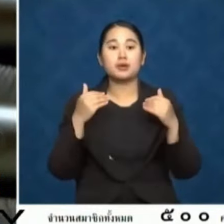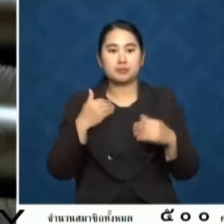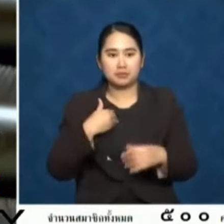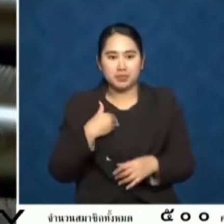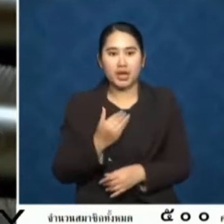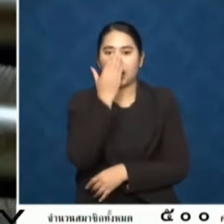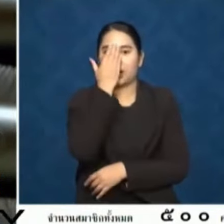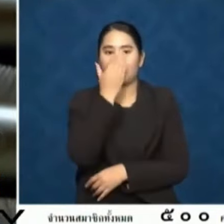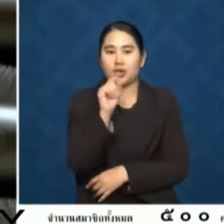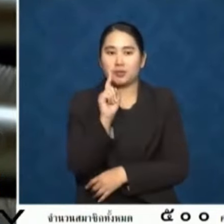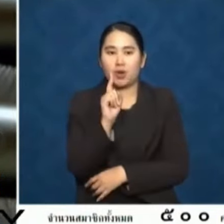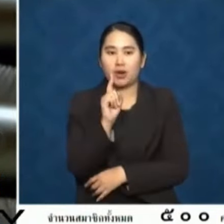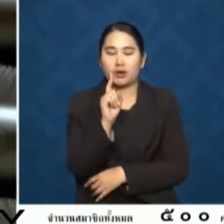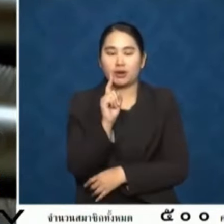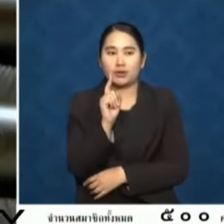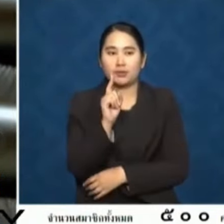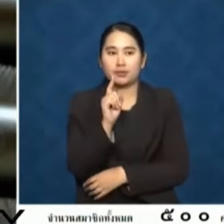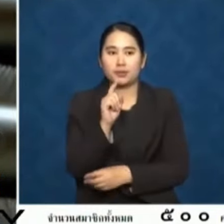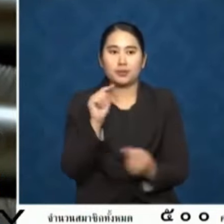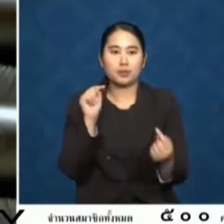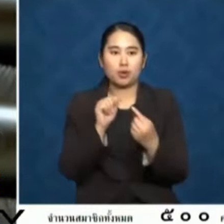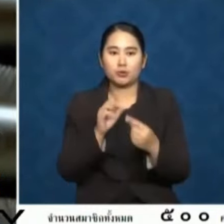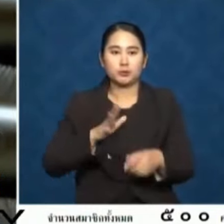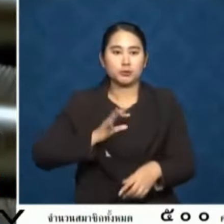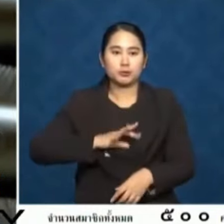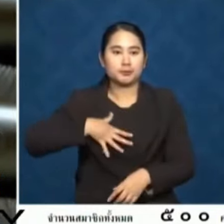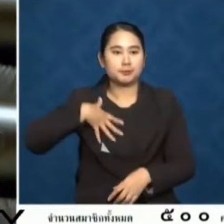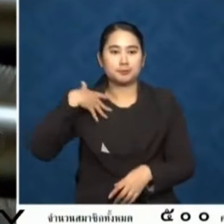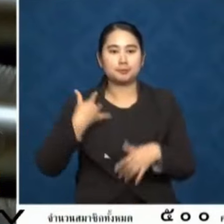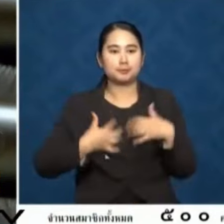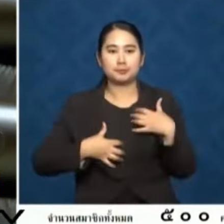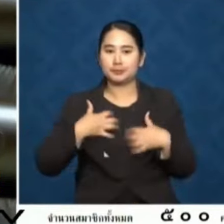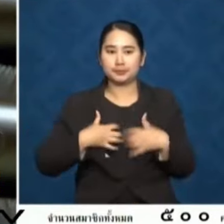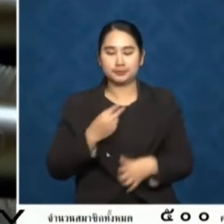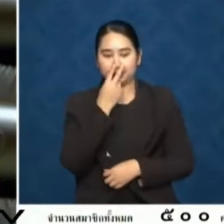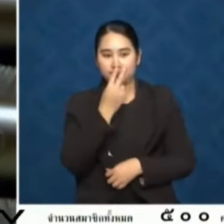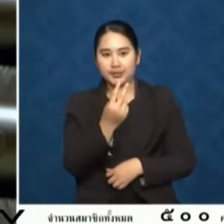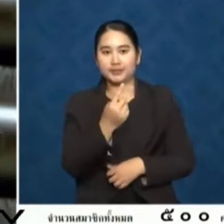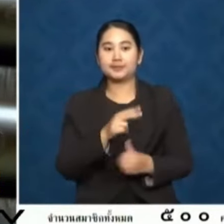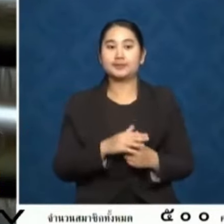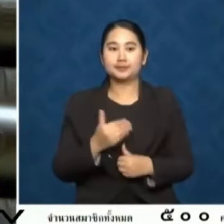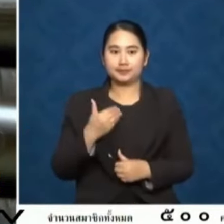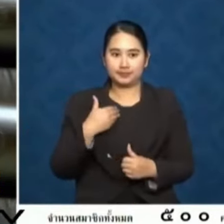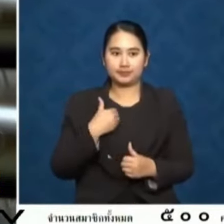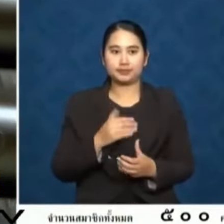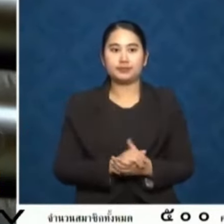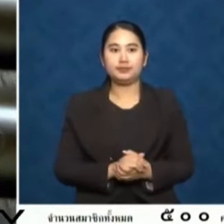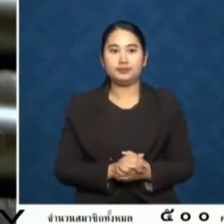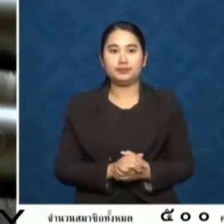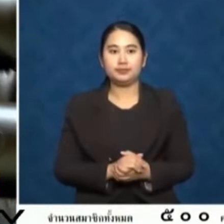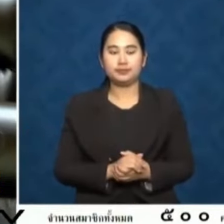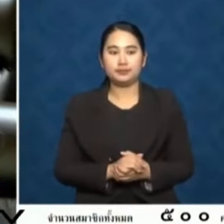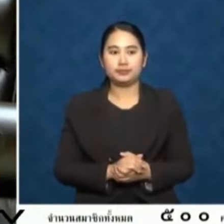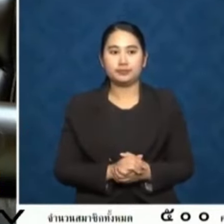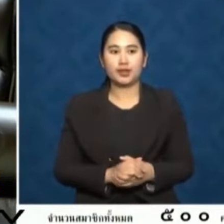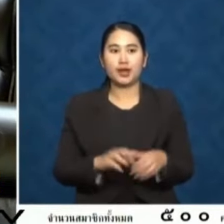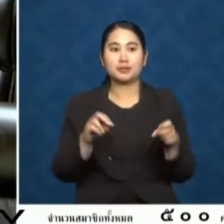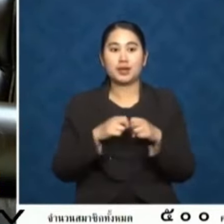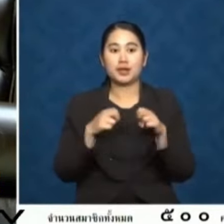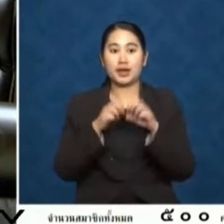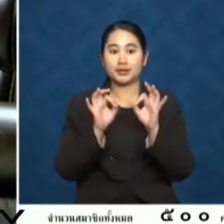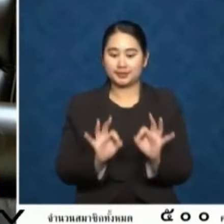ความที่เกิดกระทบต่อจิตใจของคนไทยทั้งประเทศเพราะนั้นปัญหาสำ